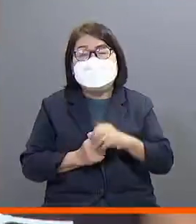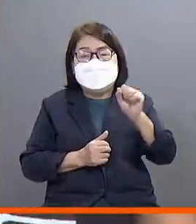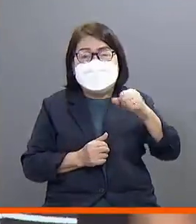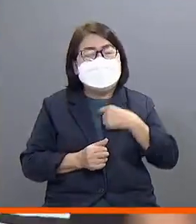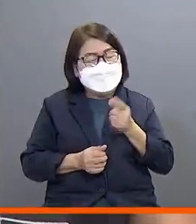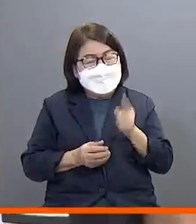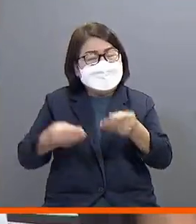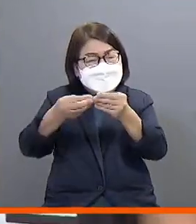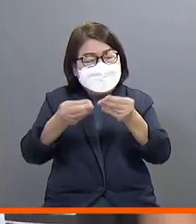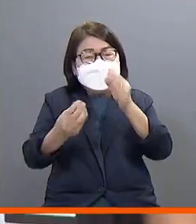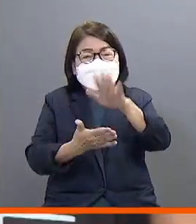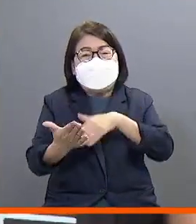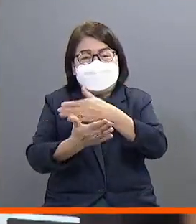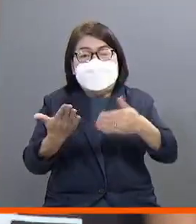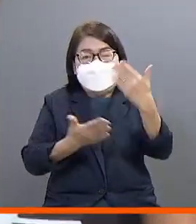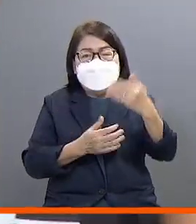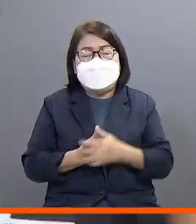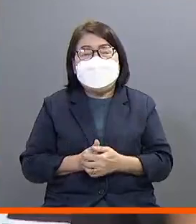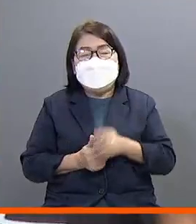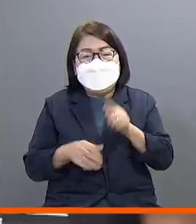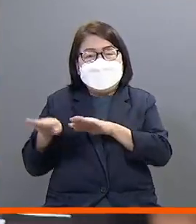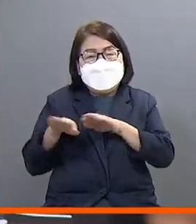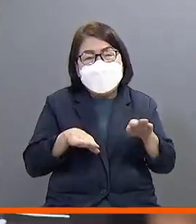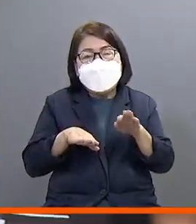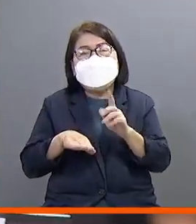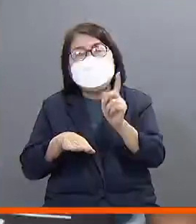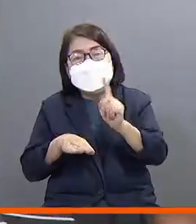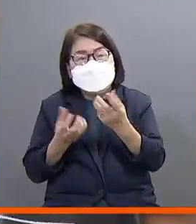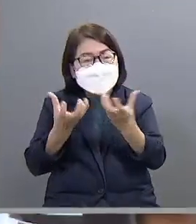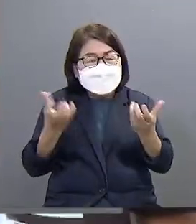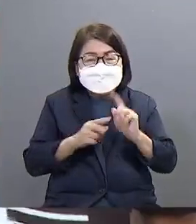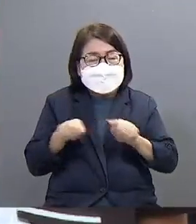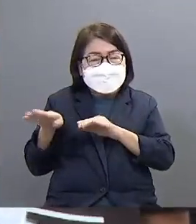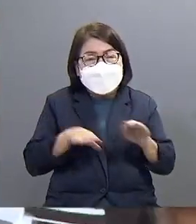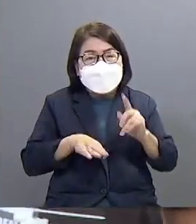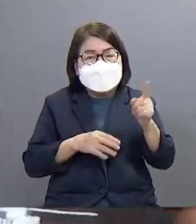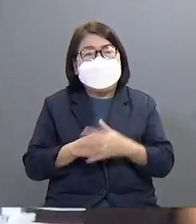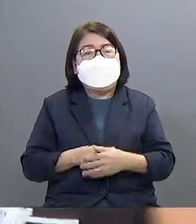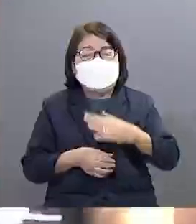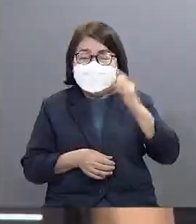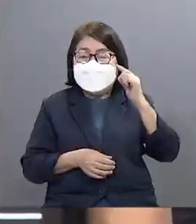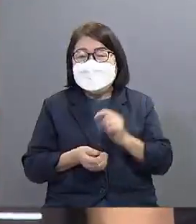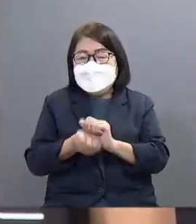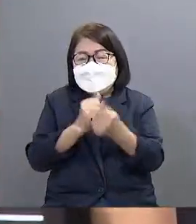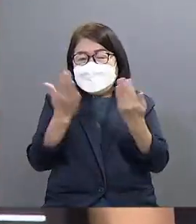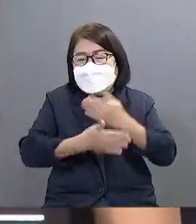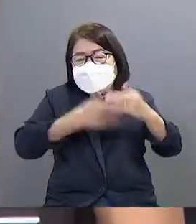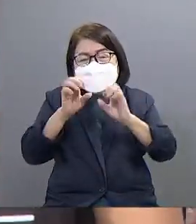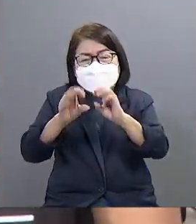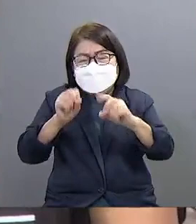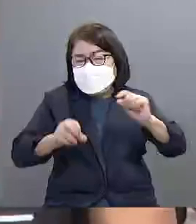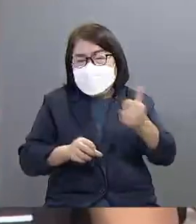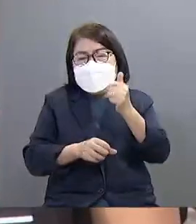ต้องเตรียมจัดเตรียมของอะไรที่เราคิดว่าเราสามารถพัฒนาเด็กได้เร็วที่สุดครับเห็นได้ชัดว่